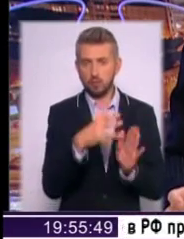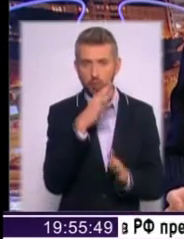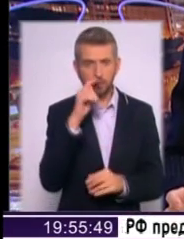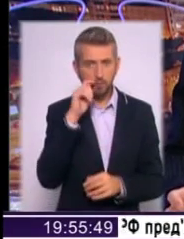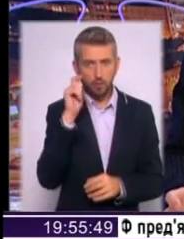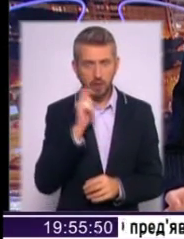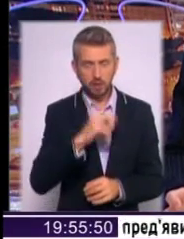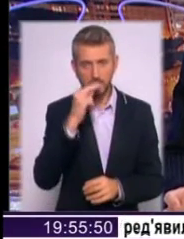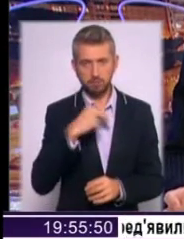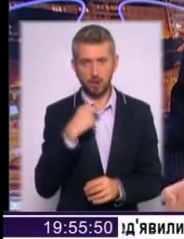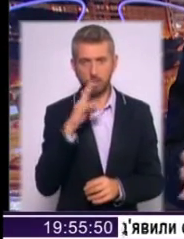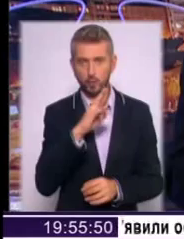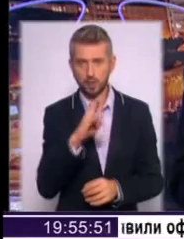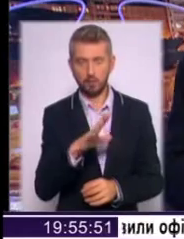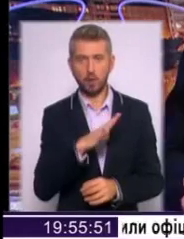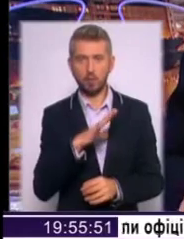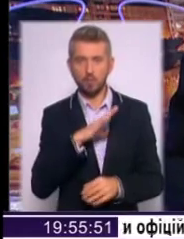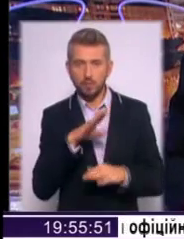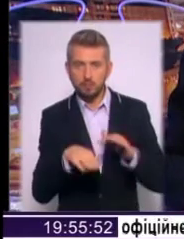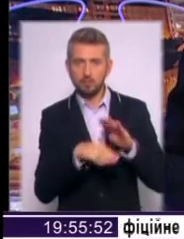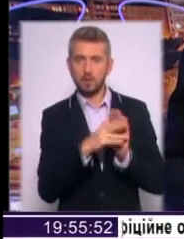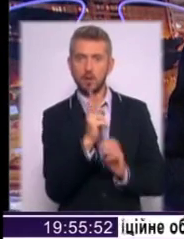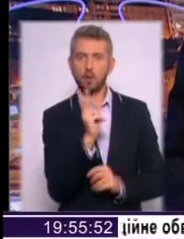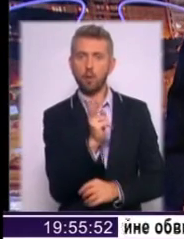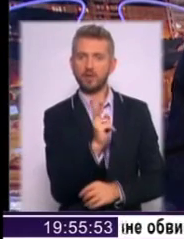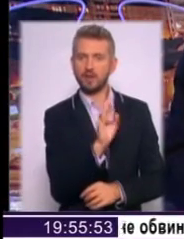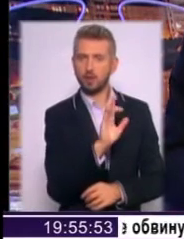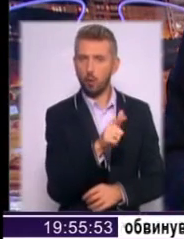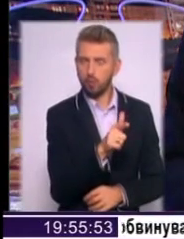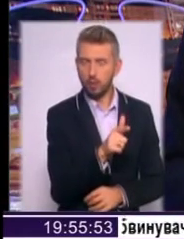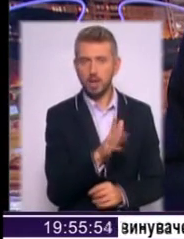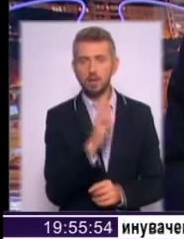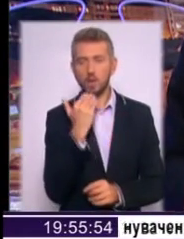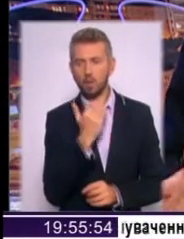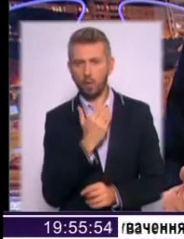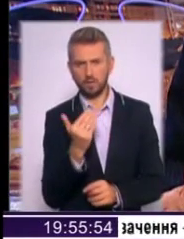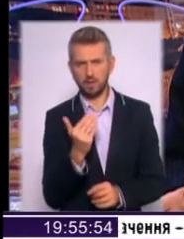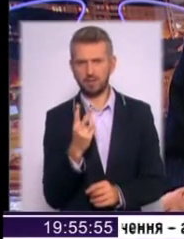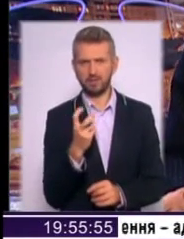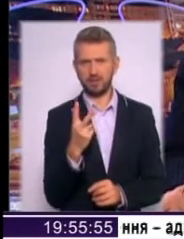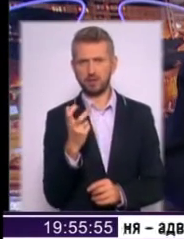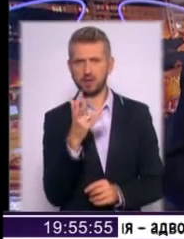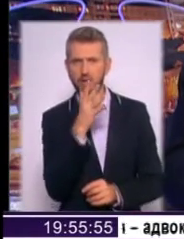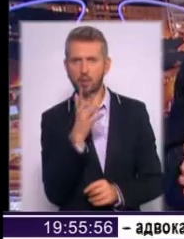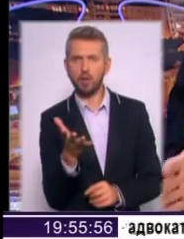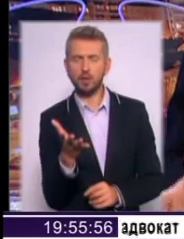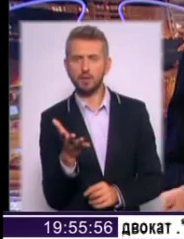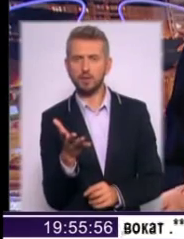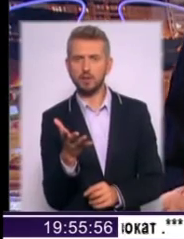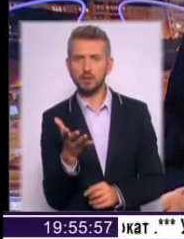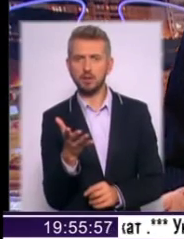українське православ'я було у лоні Константинопольського патріархату, і тільки останні, оскільки там 200 чи 300 років,